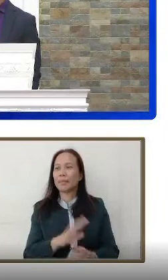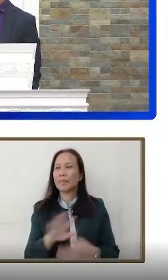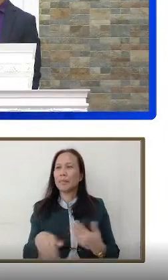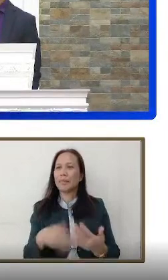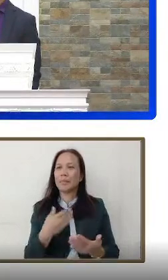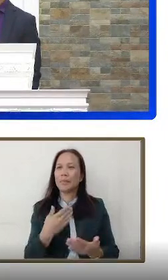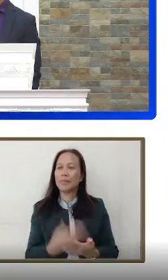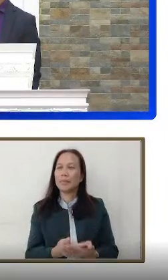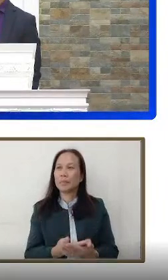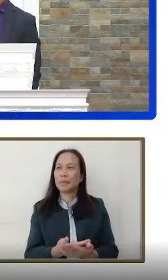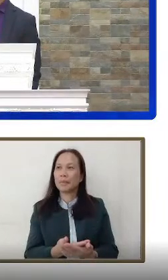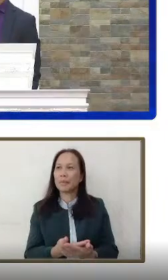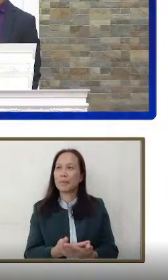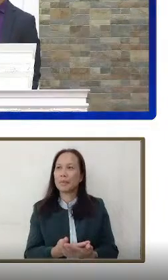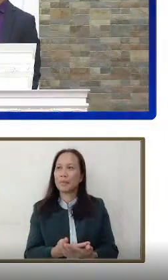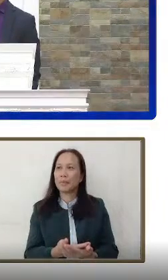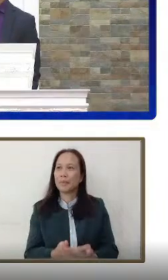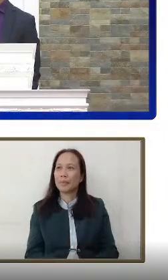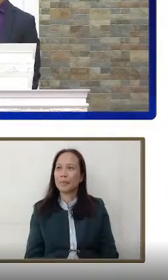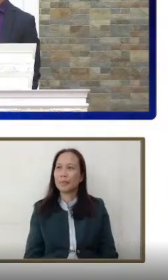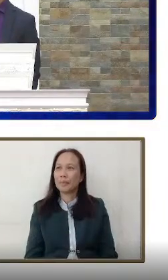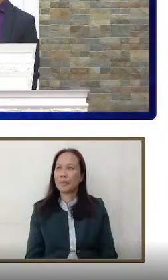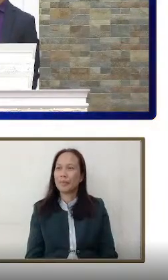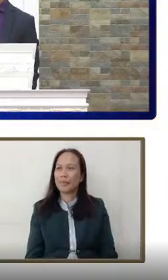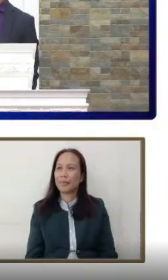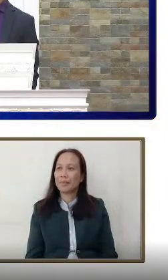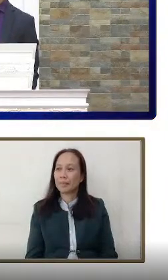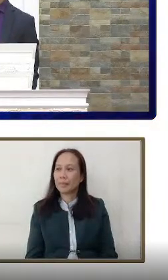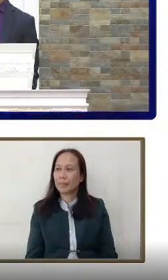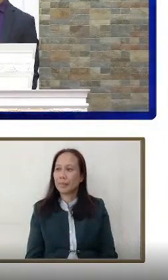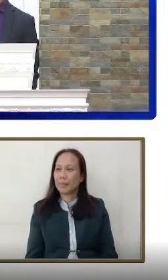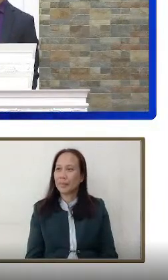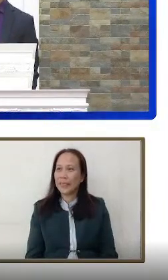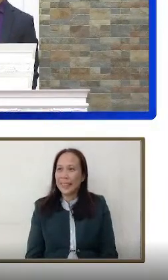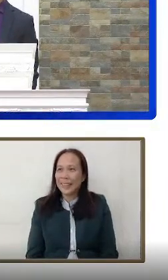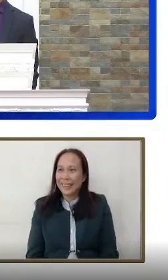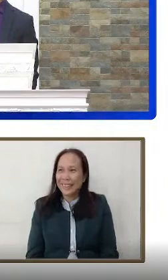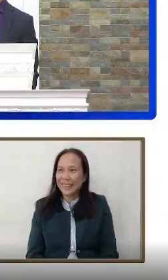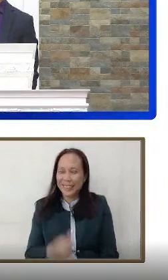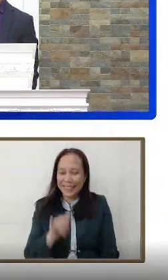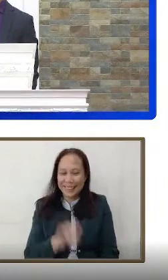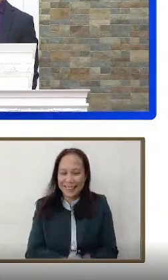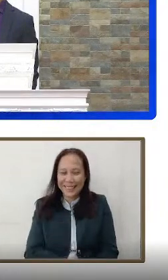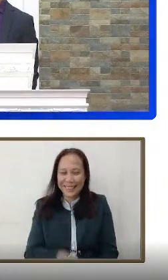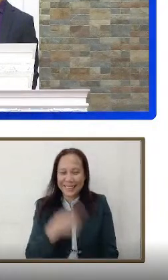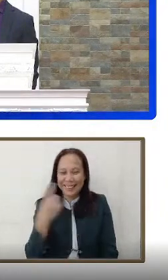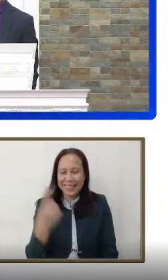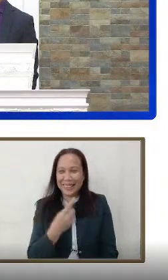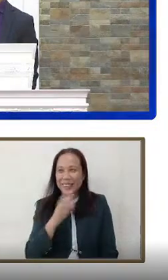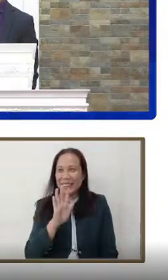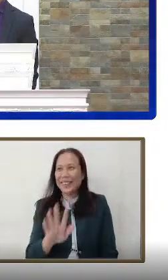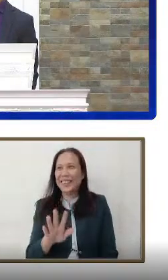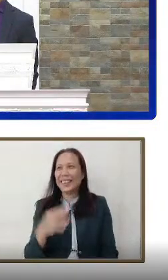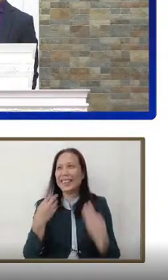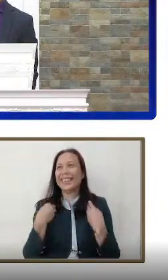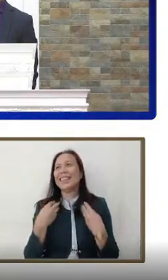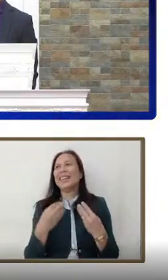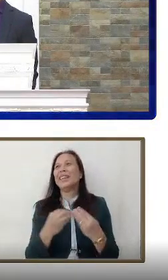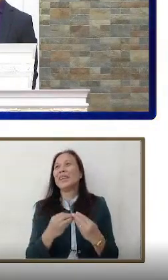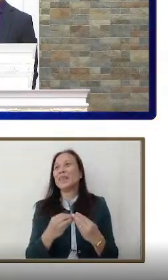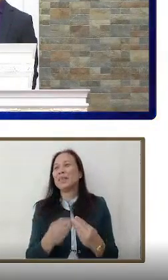Magandang gabi po. Evening po, Pastor. Sir! Ito na lang yung mga miyembro mo.